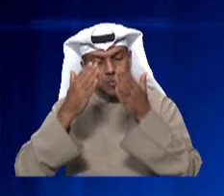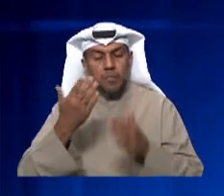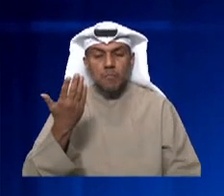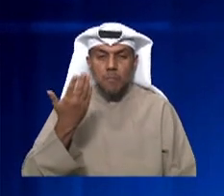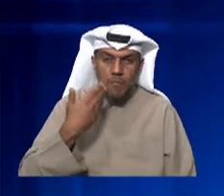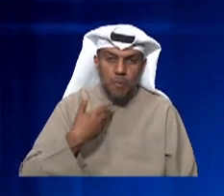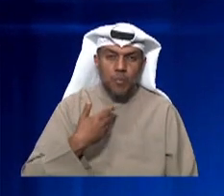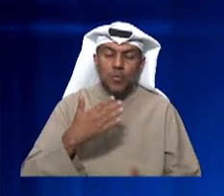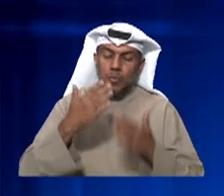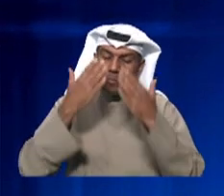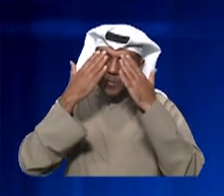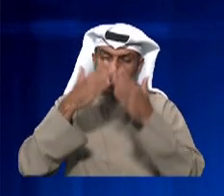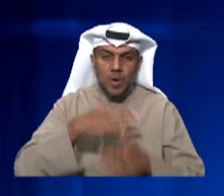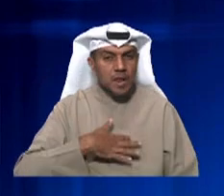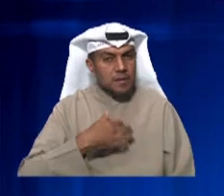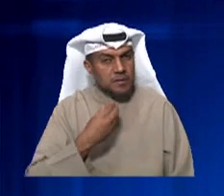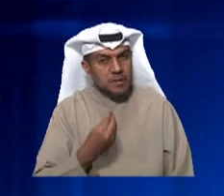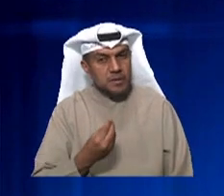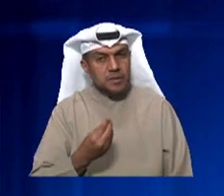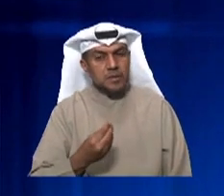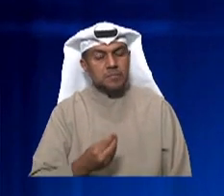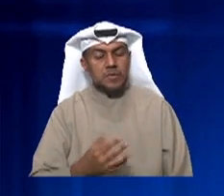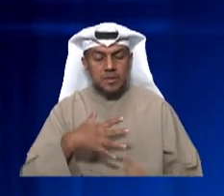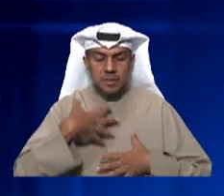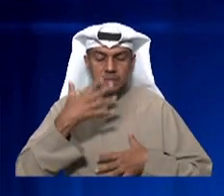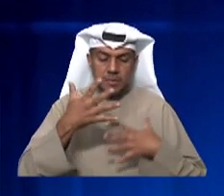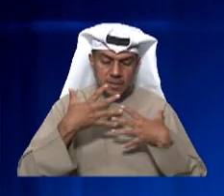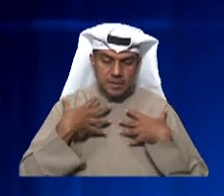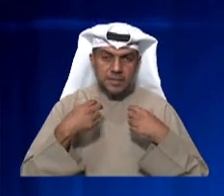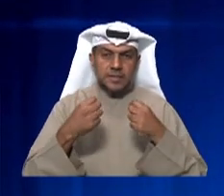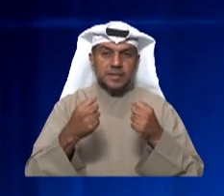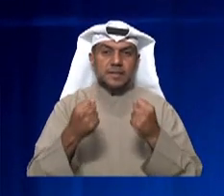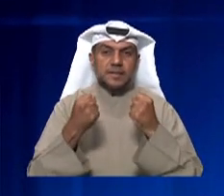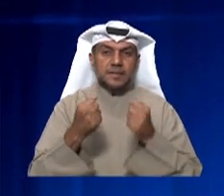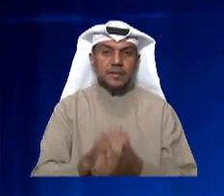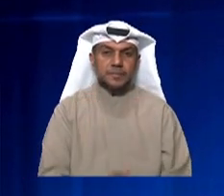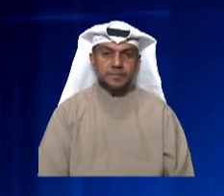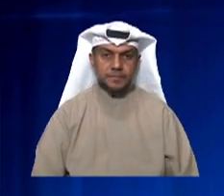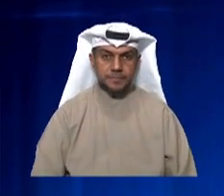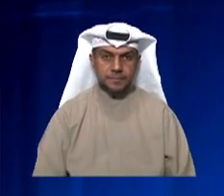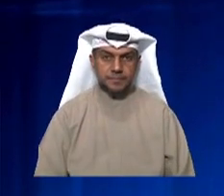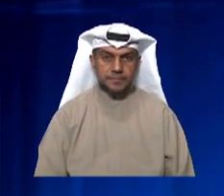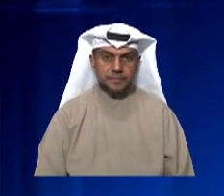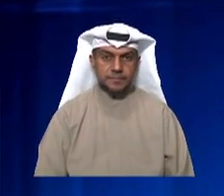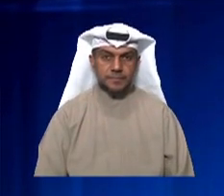ومن طيب المشاعر، متمنيا لفخامته موفور الصحة والعافية.